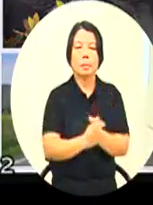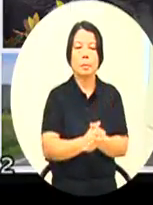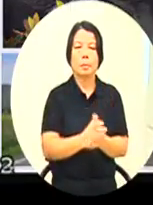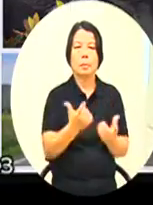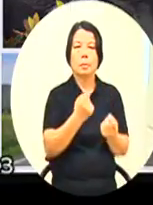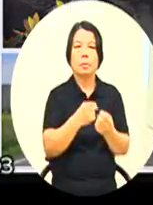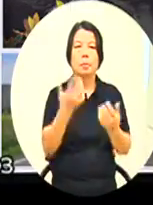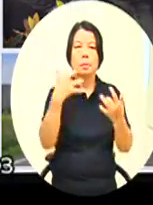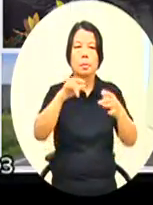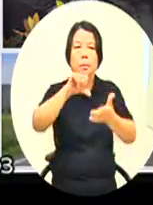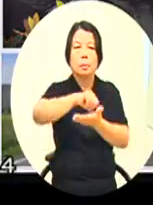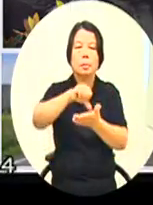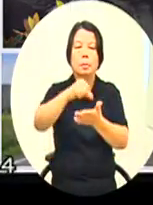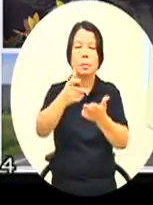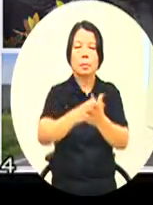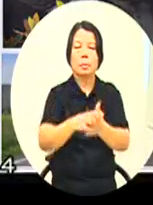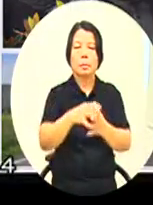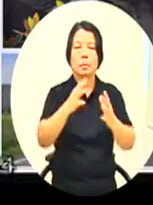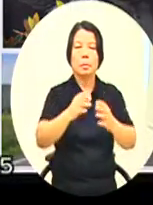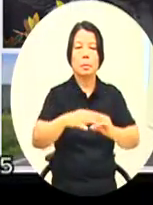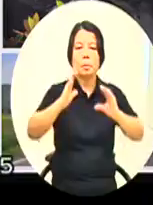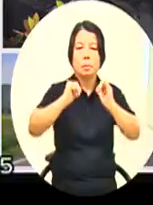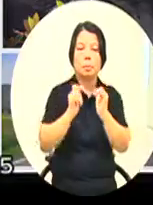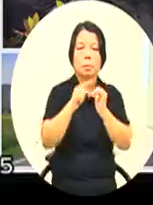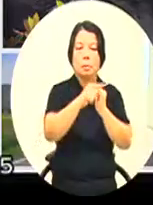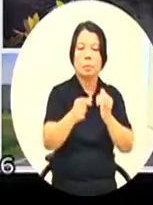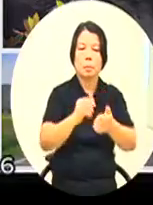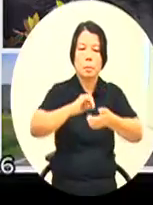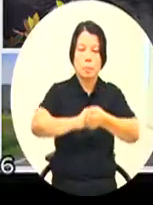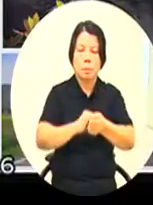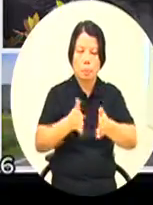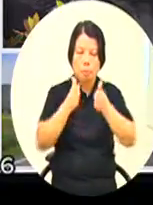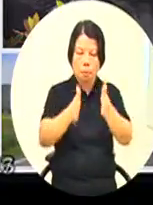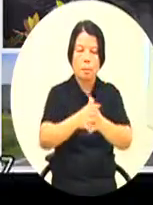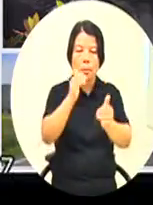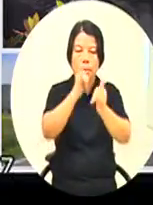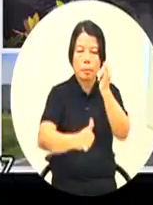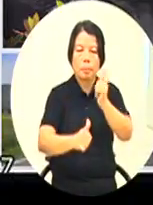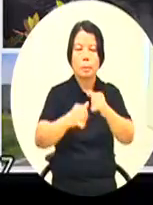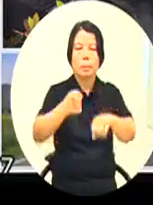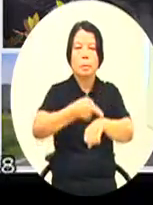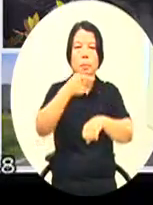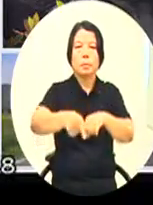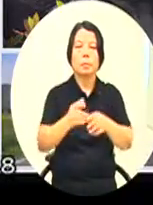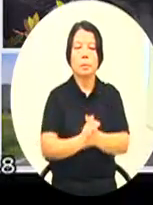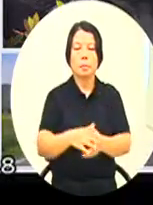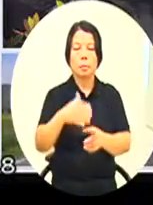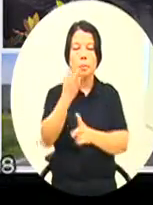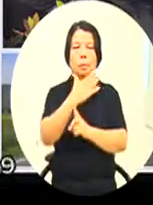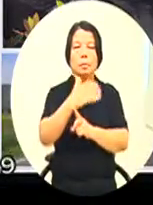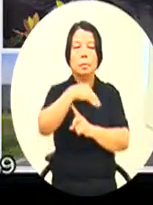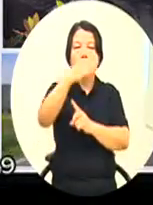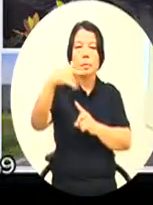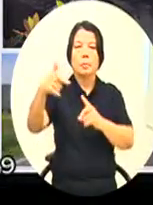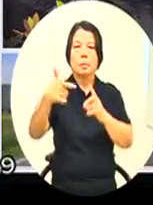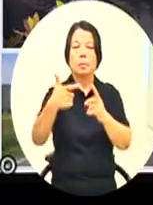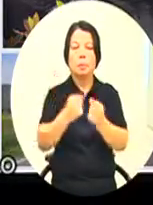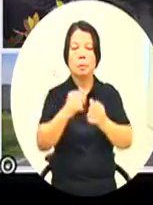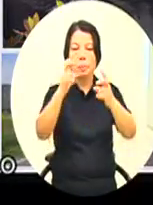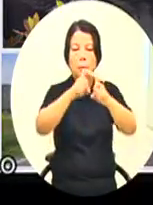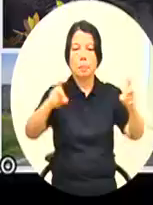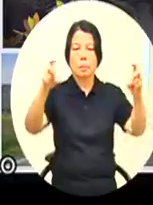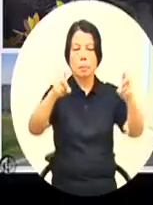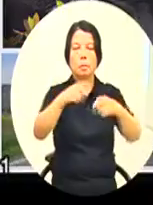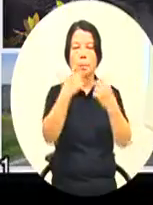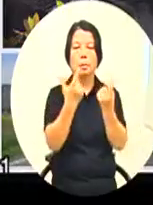江进一种的祭典登录为我们市定的民俗。那另外呢，也把岐山天后宫的绕境祭典作为列车